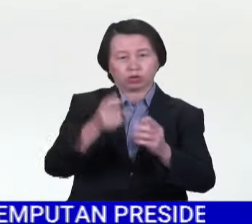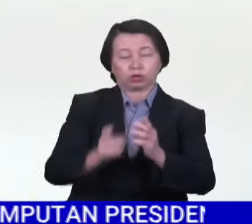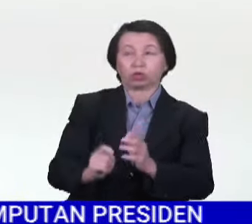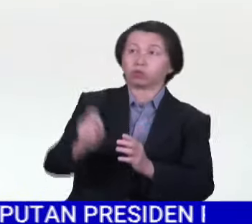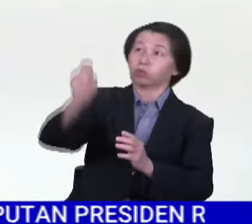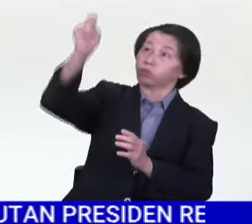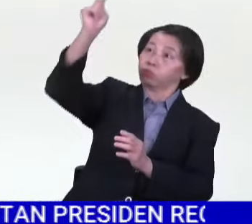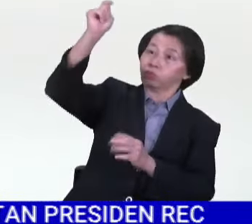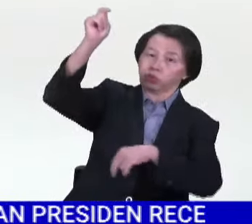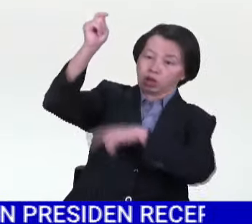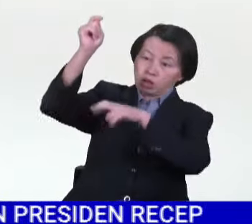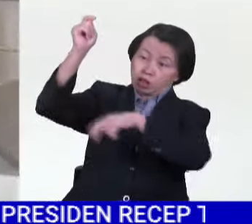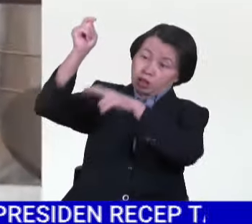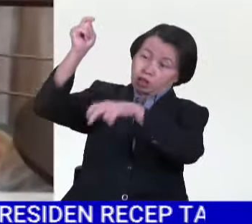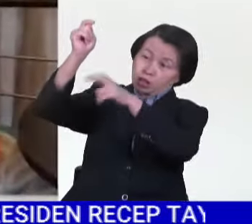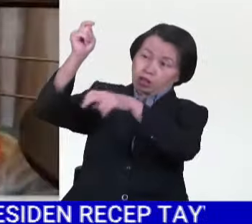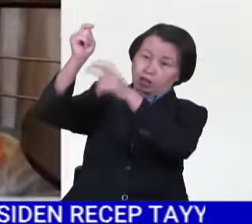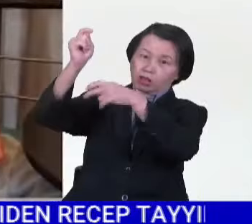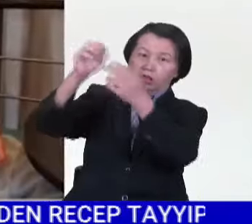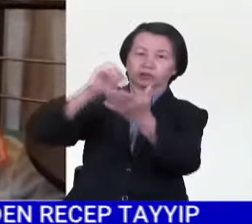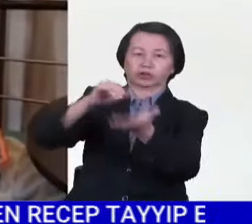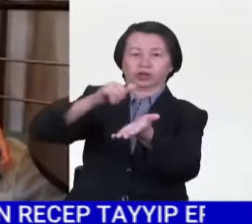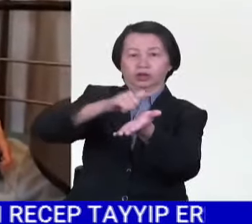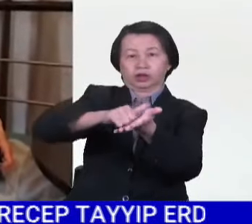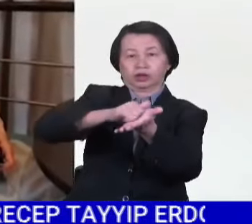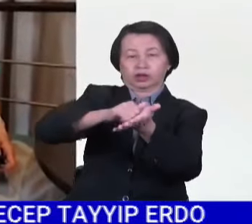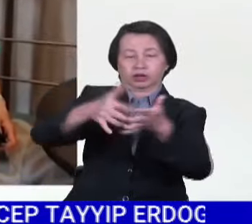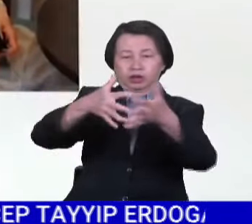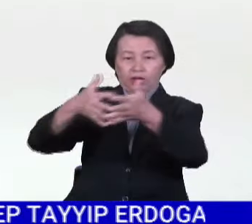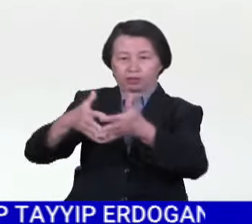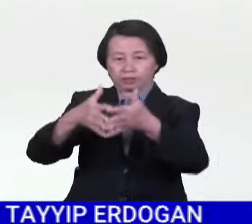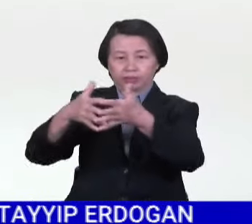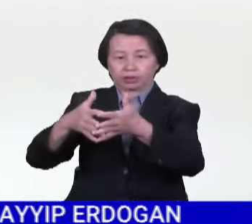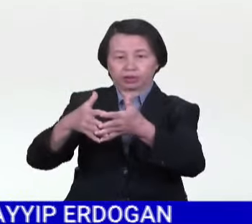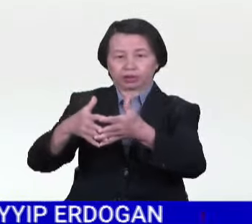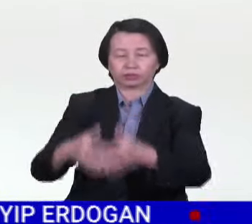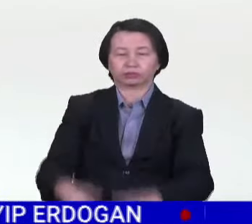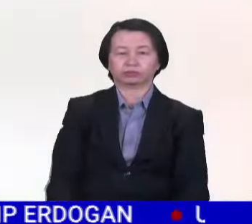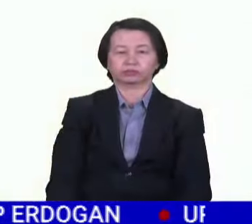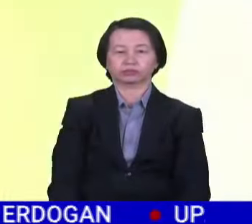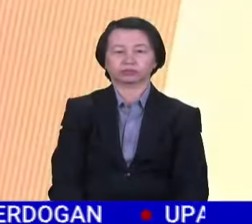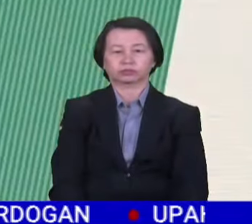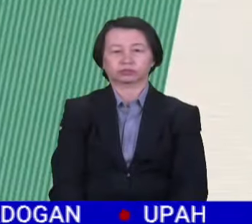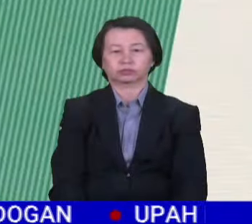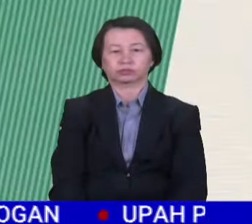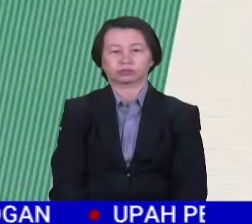Towers klaim nwc di New York Amerika Serikat sub